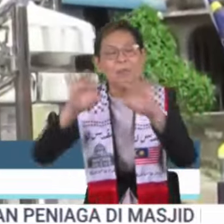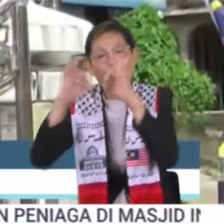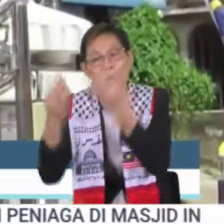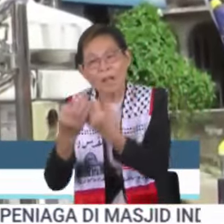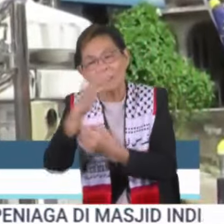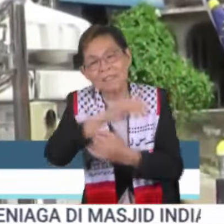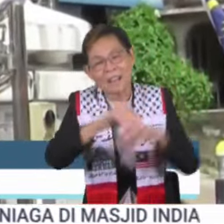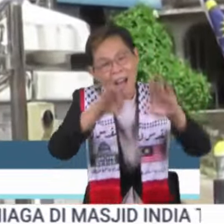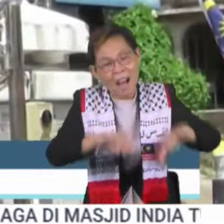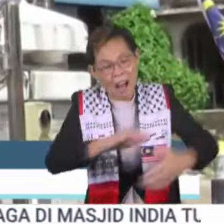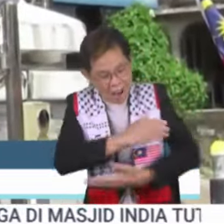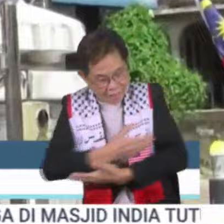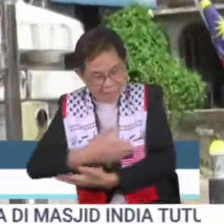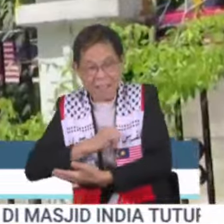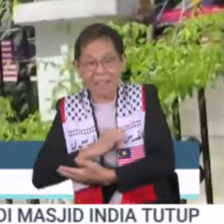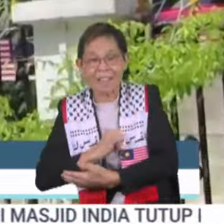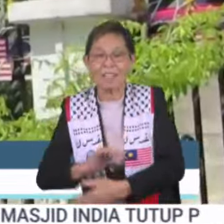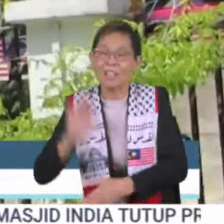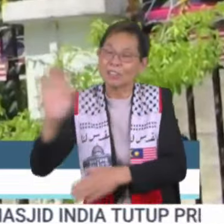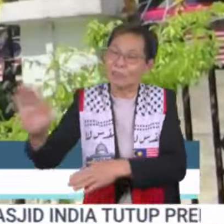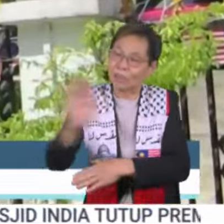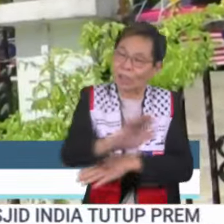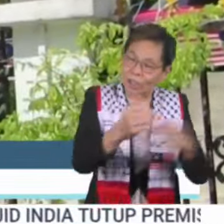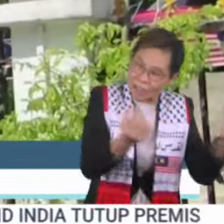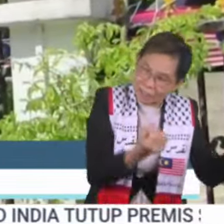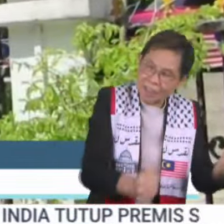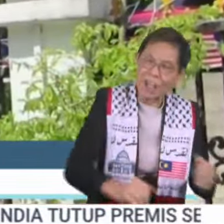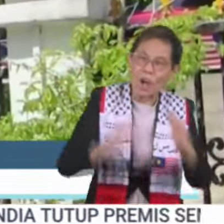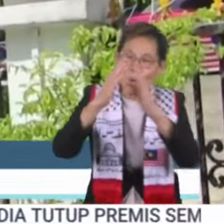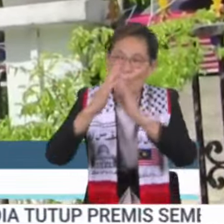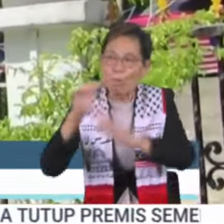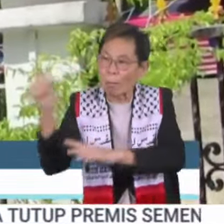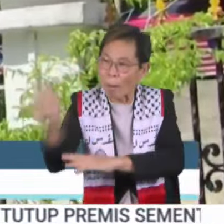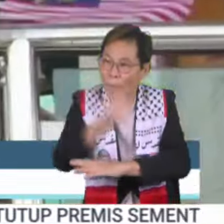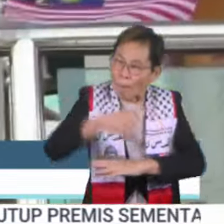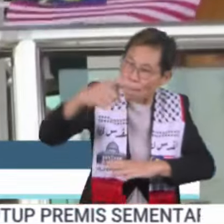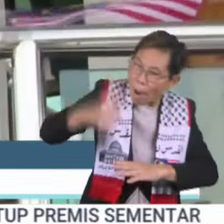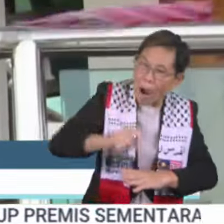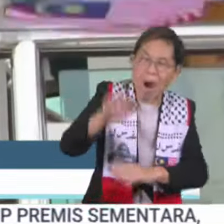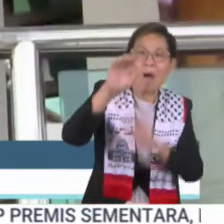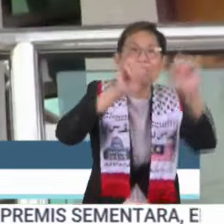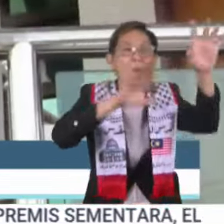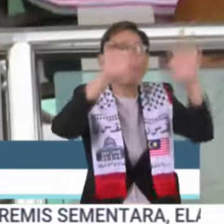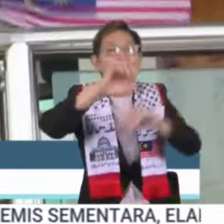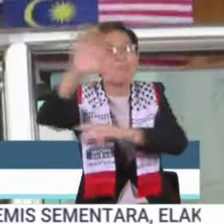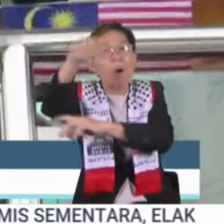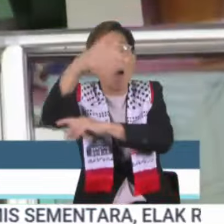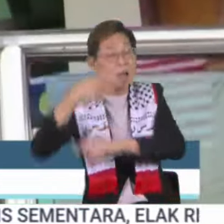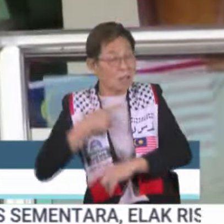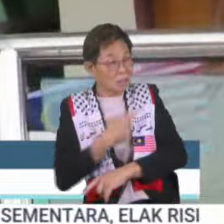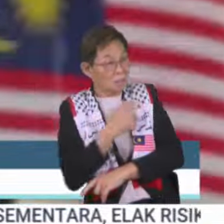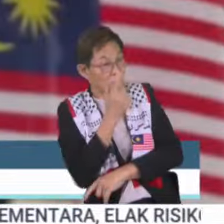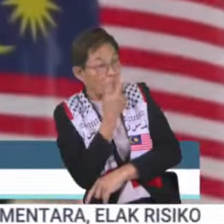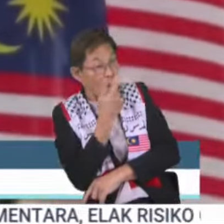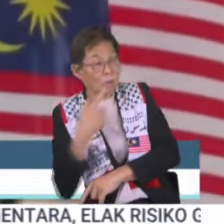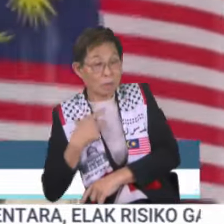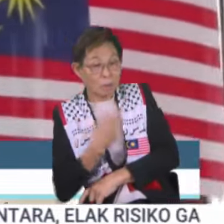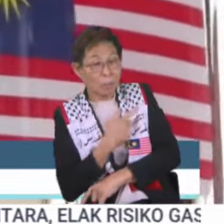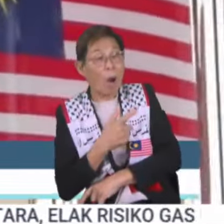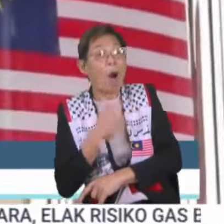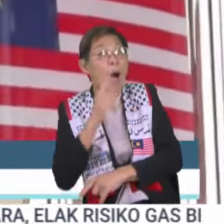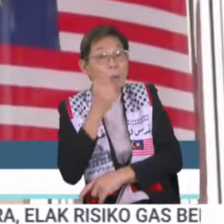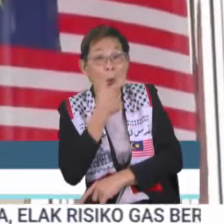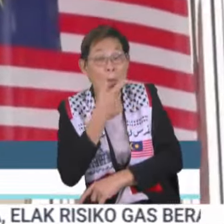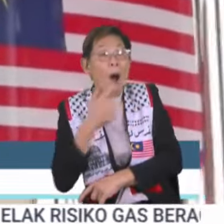anak-anak saya, di kereta masing-masing, di rumah masing-masing dikenaki hias bendera. Kita tak mahu dengan apa yang akan